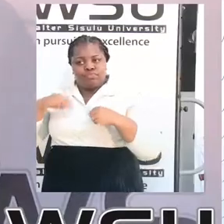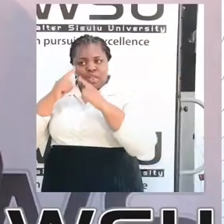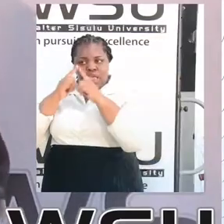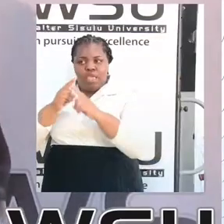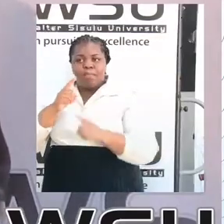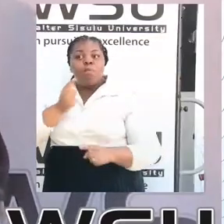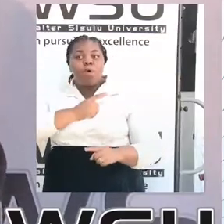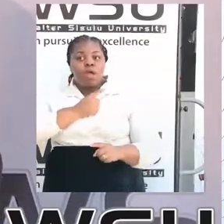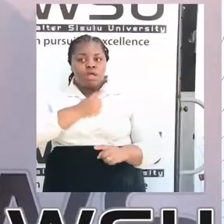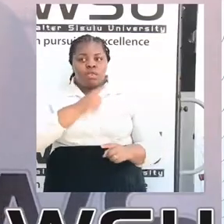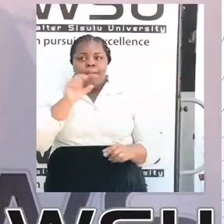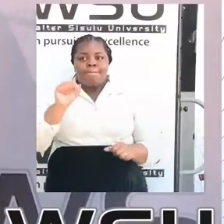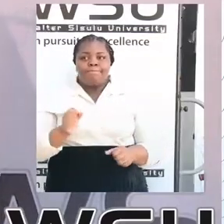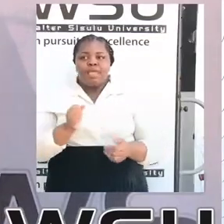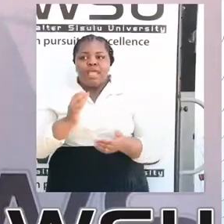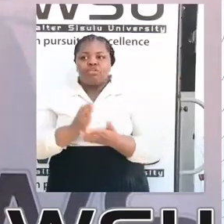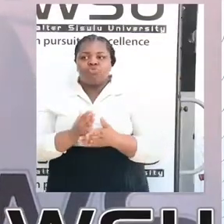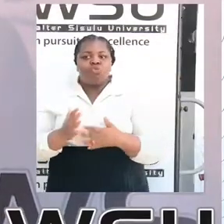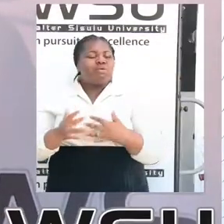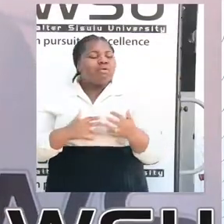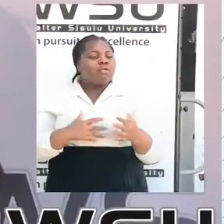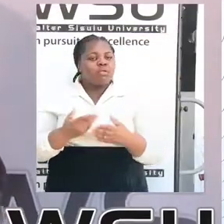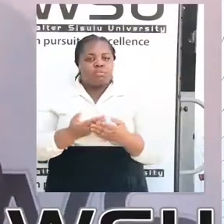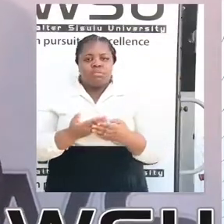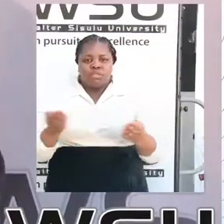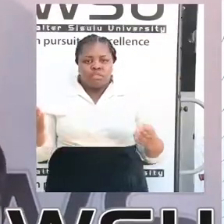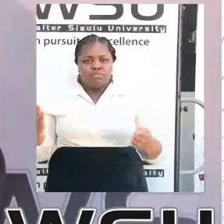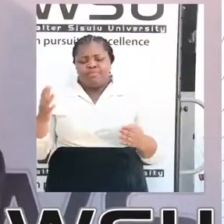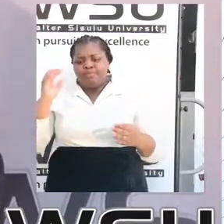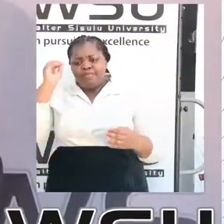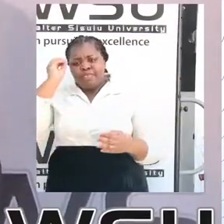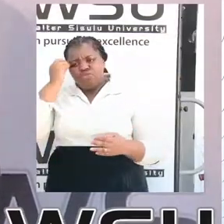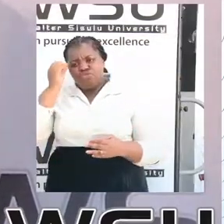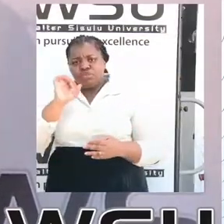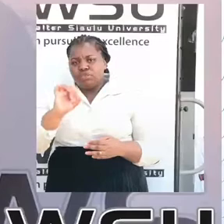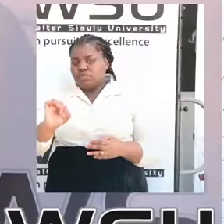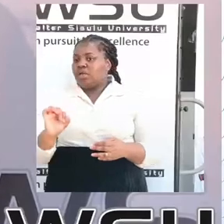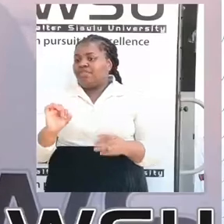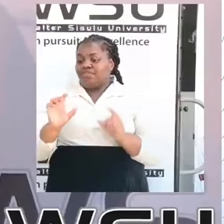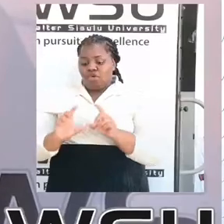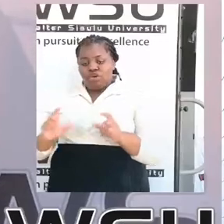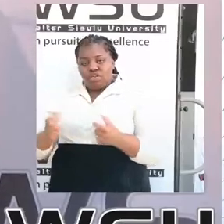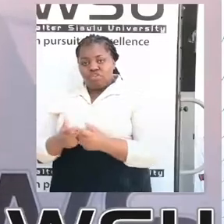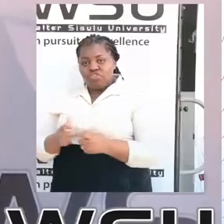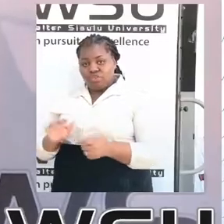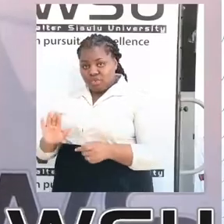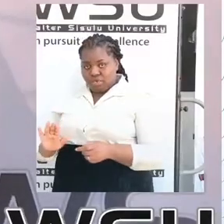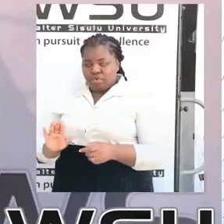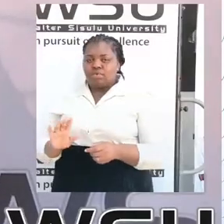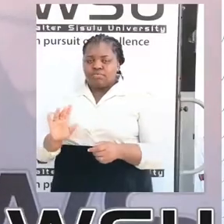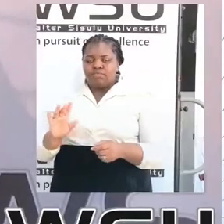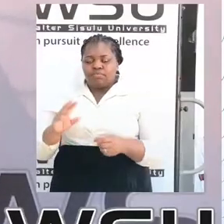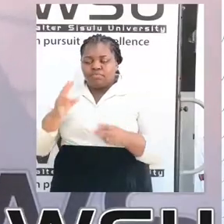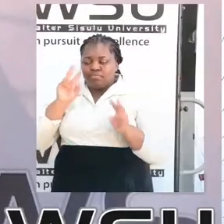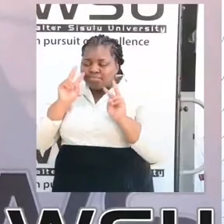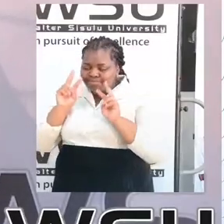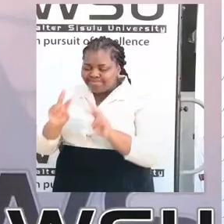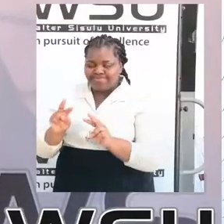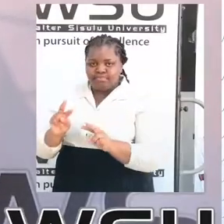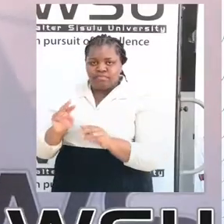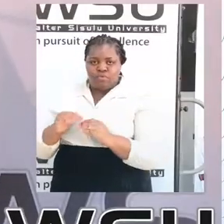yokuba yonke into engumdla wezithwalandwe zale dyunivesithi ithathelwa